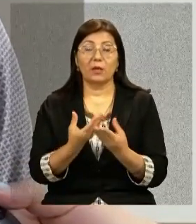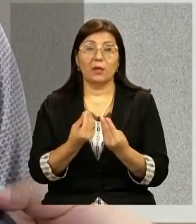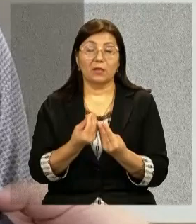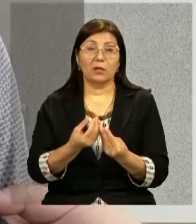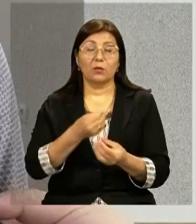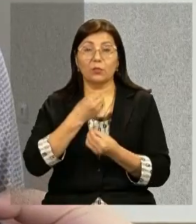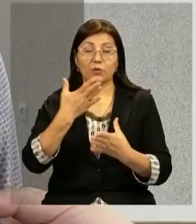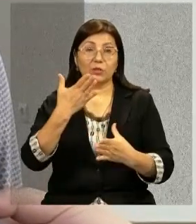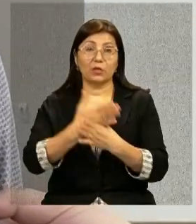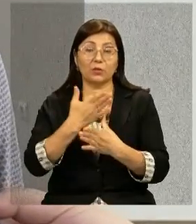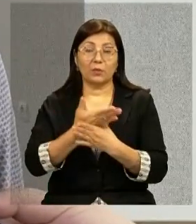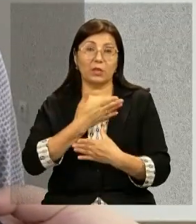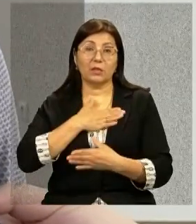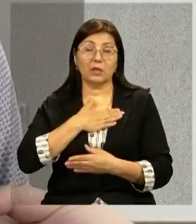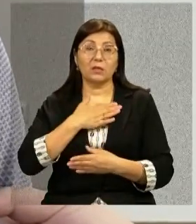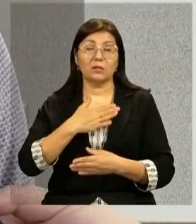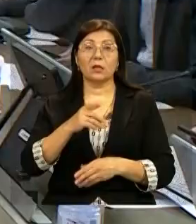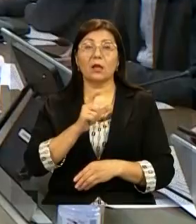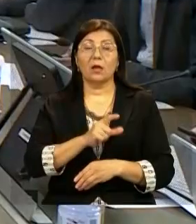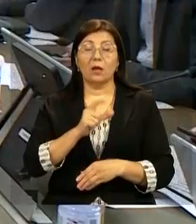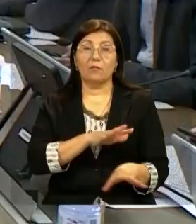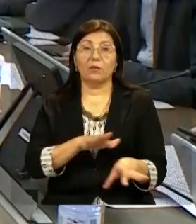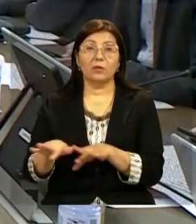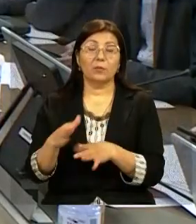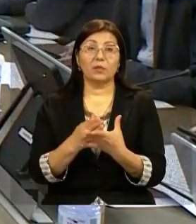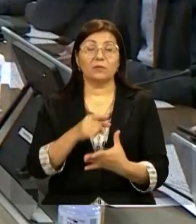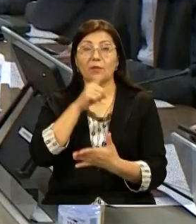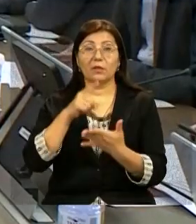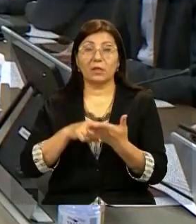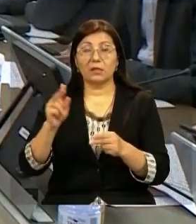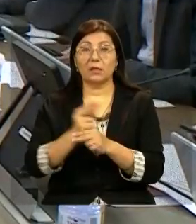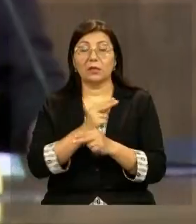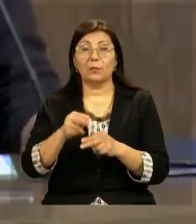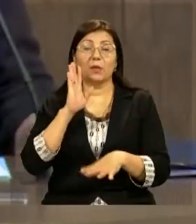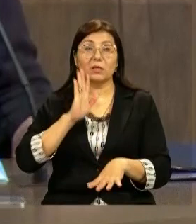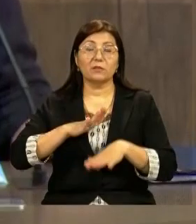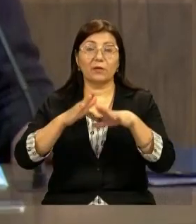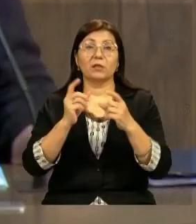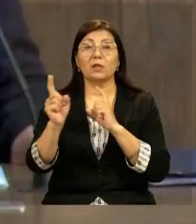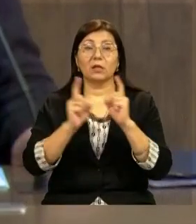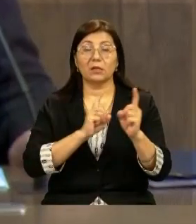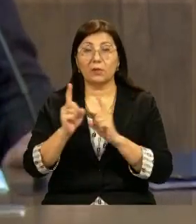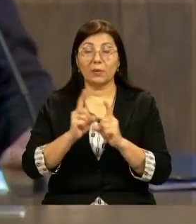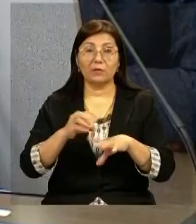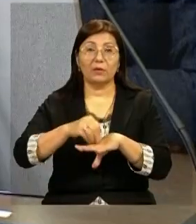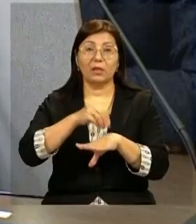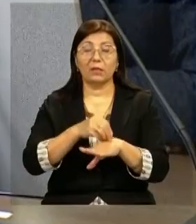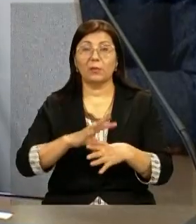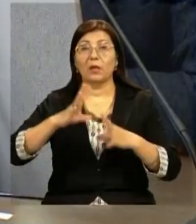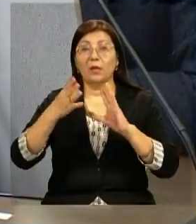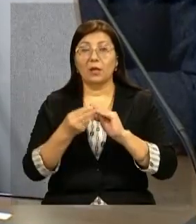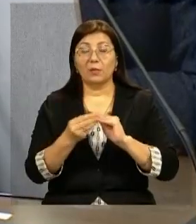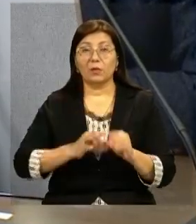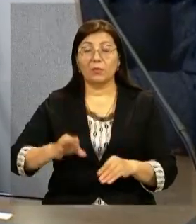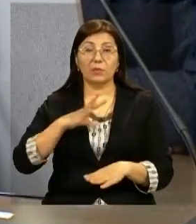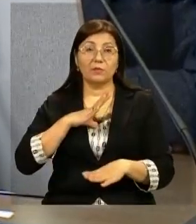очень хорошо помогает наше волонтерское движение. Актуальные вопросы ликвидации последствий паводка обсудили на совещании в областном акимате. В общей сложности в